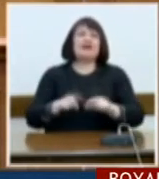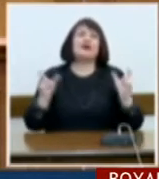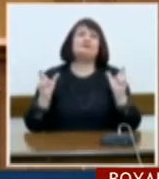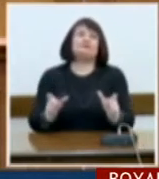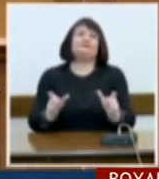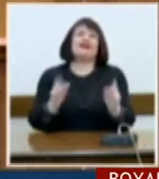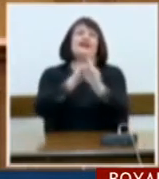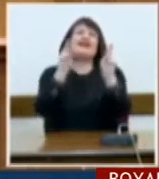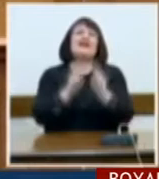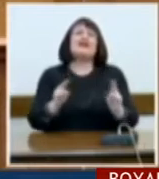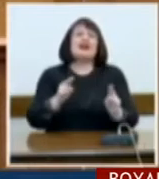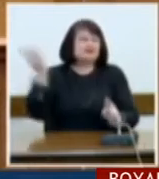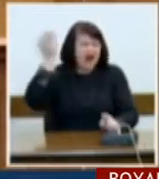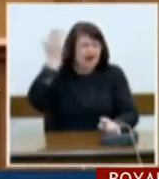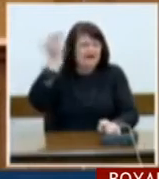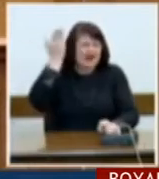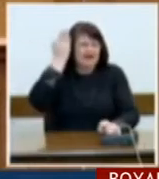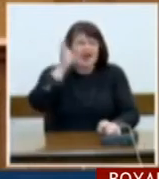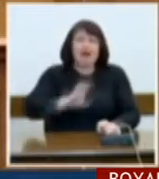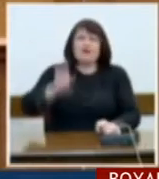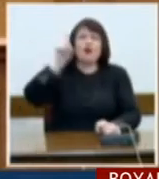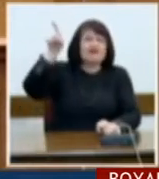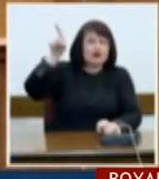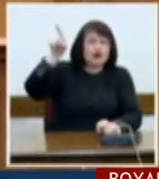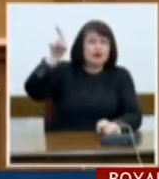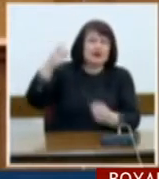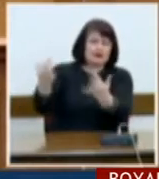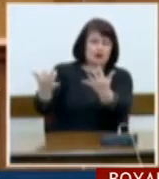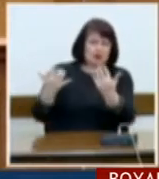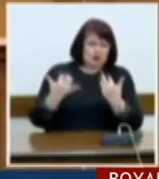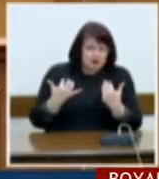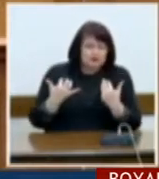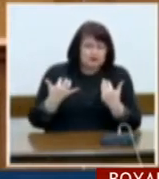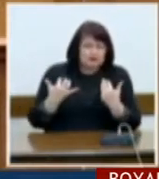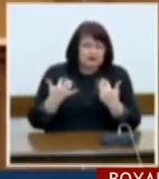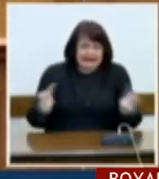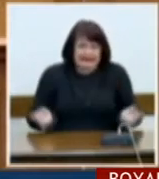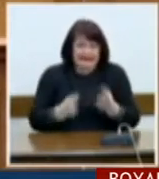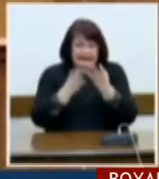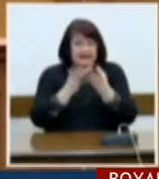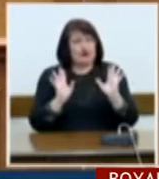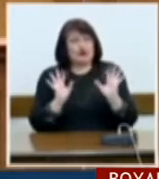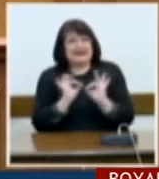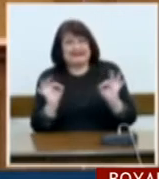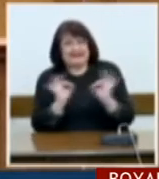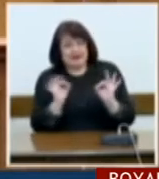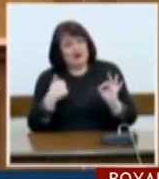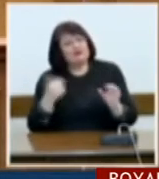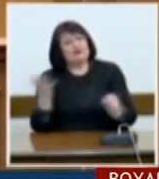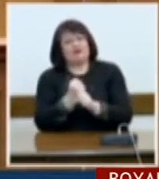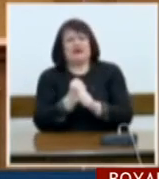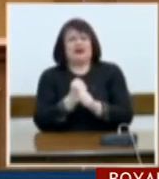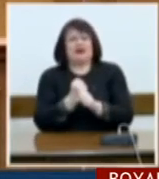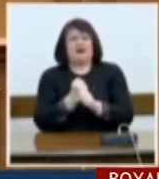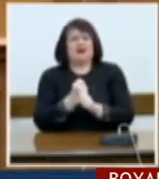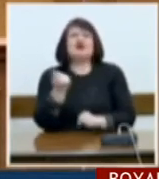κύμα ανατιμήσεων δεν ήταν καθόλου δεδομένη, δεν έτυχε, αλλά πέτυχε. Και είναι αποτέλεσμα της